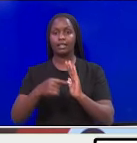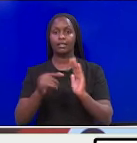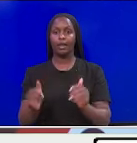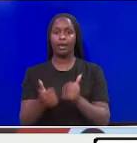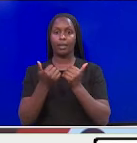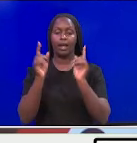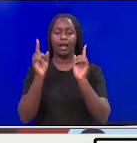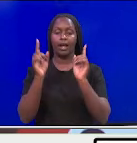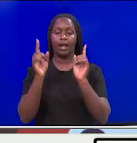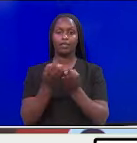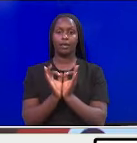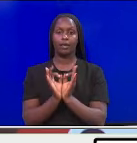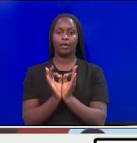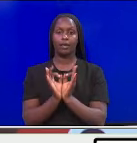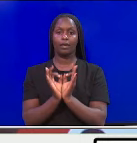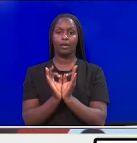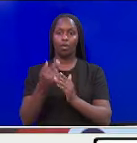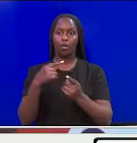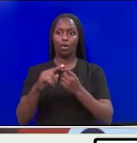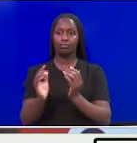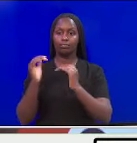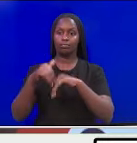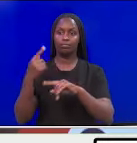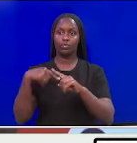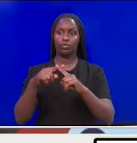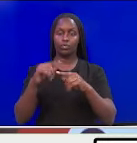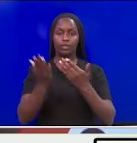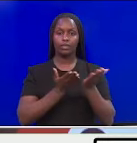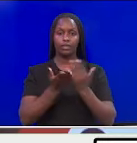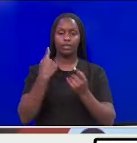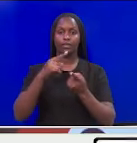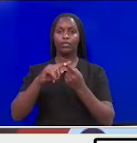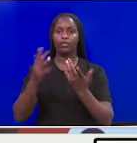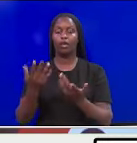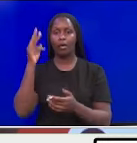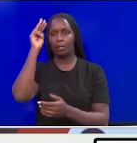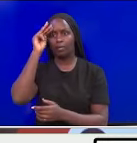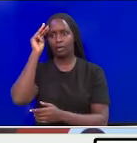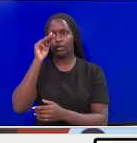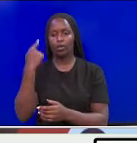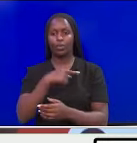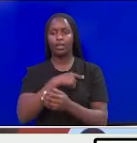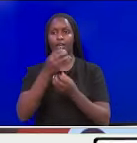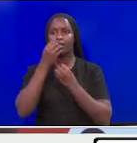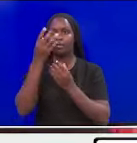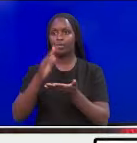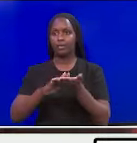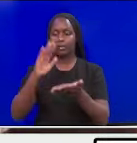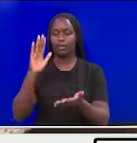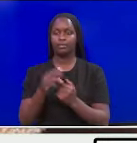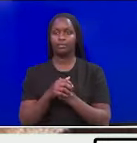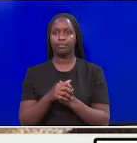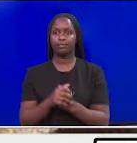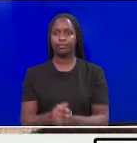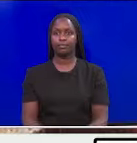jamii ya Endarasha wakijumuika kwa ibada ya wafu. Mwanahabari wetu George Maringa naarifu zaidi.